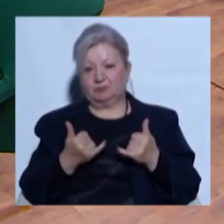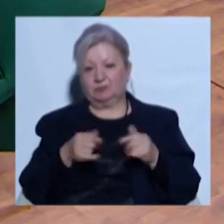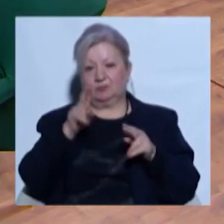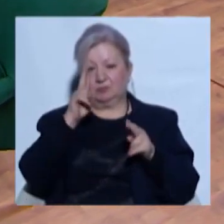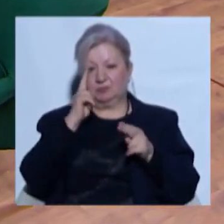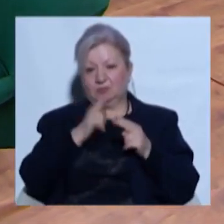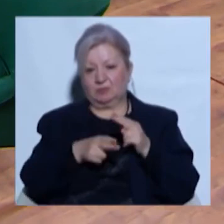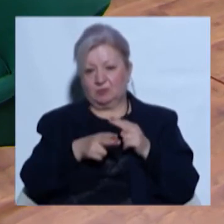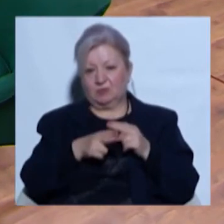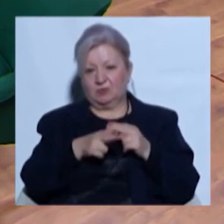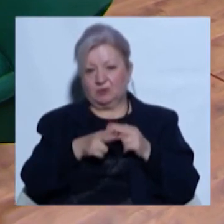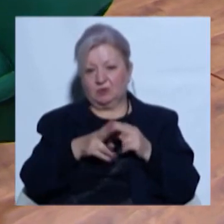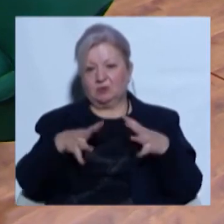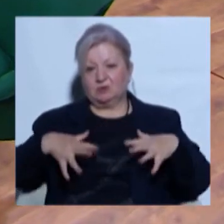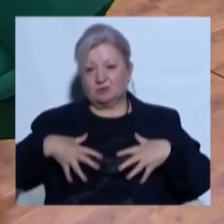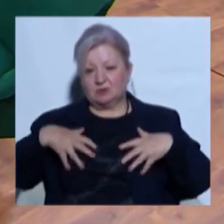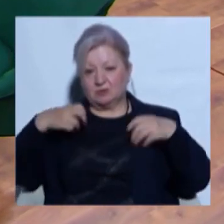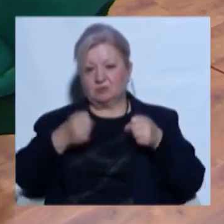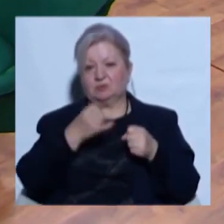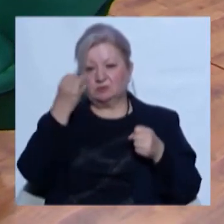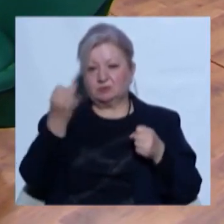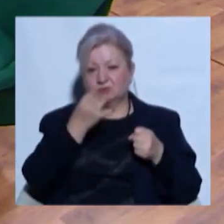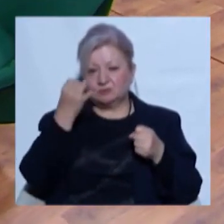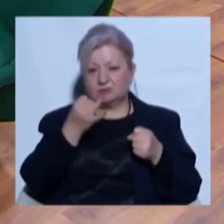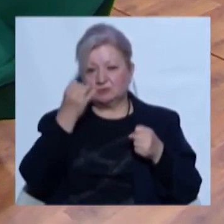დავასრულოთ. ჯამრთელ საინტერესო და